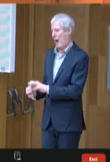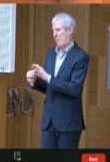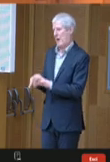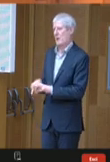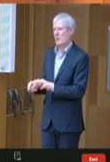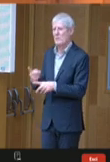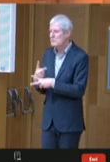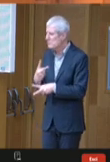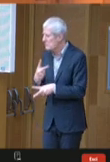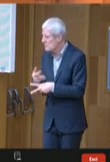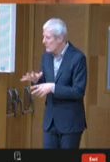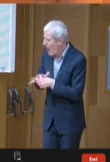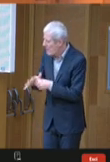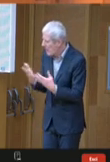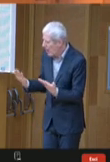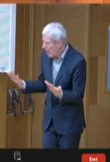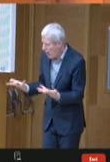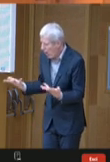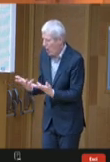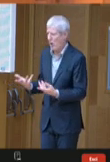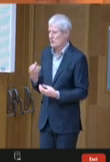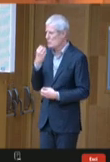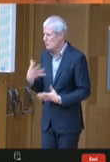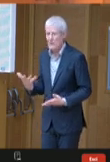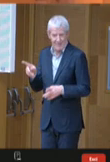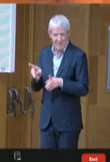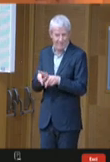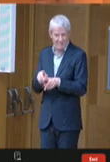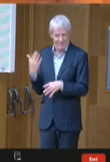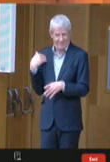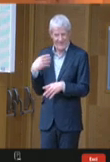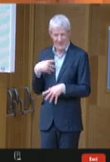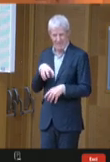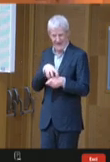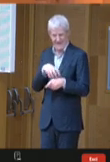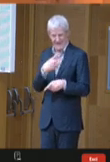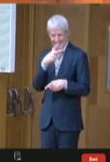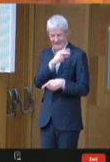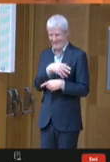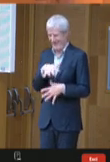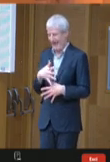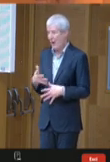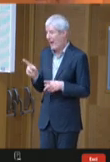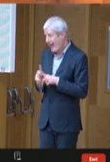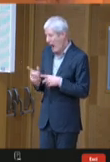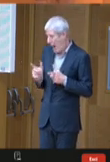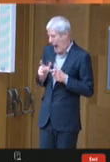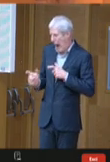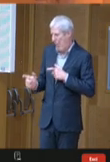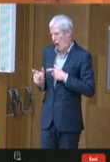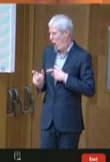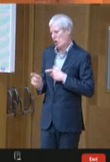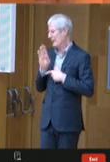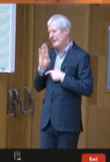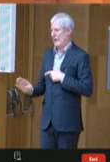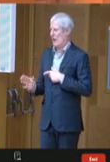le esigenze delle famiglie, come diceva anche il ministro prima, e di avere con loro un rapporto schietto,